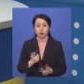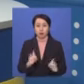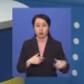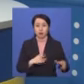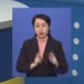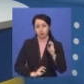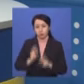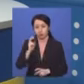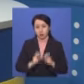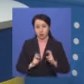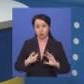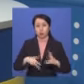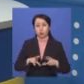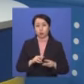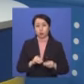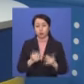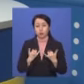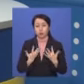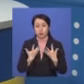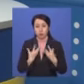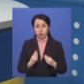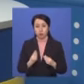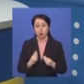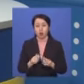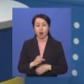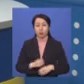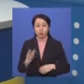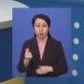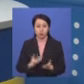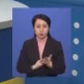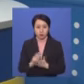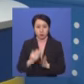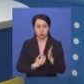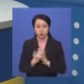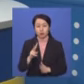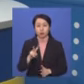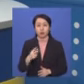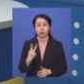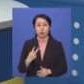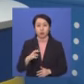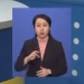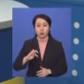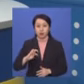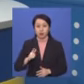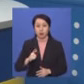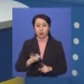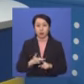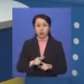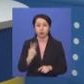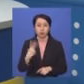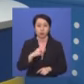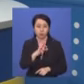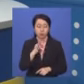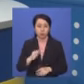метров, организовав предприятия. Таким образом, на сегодняшний день объем инвестиций превышает 202 миллиарда тенге. Это